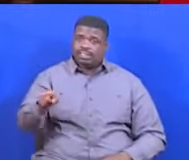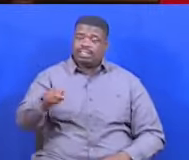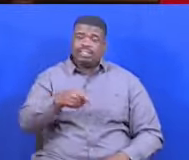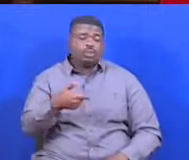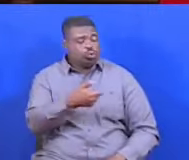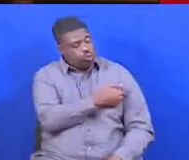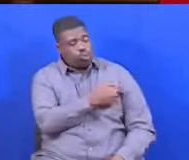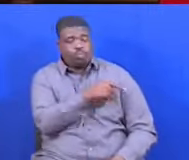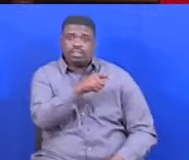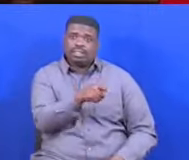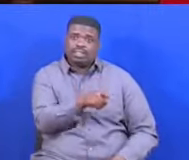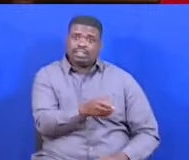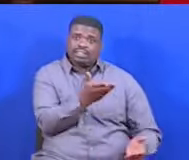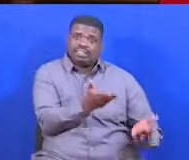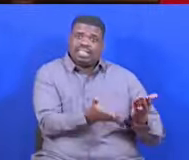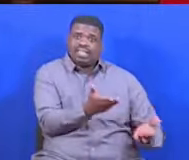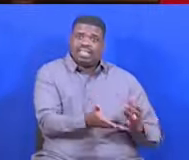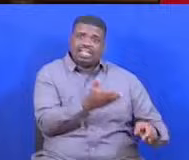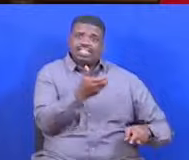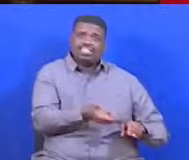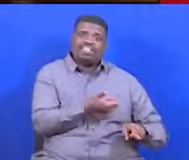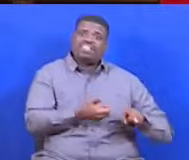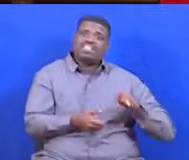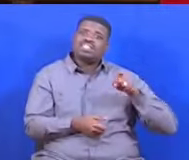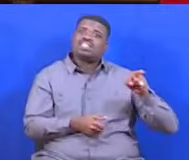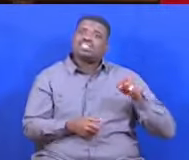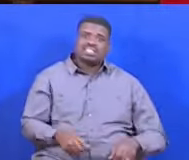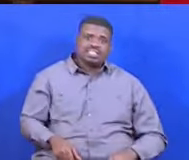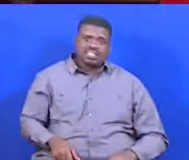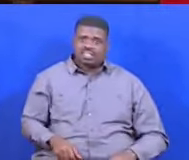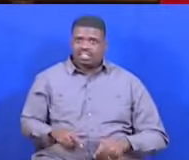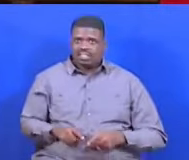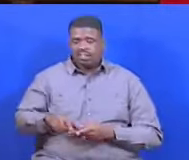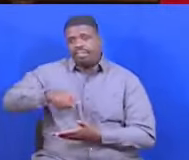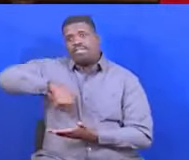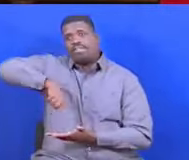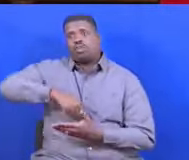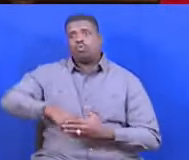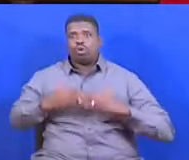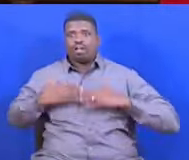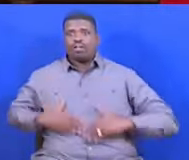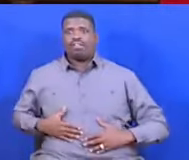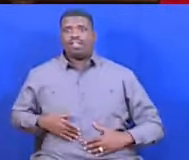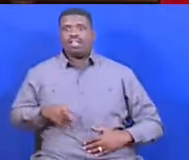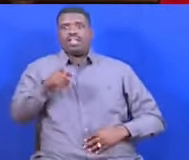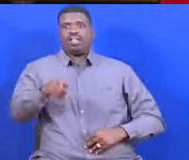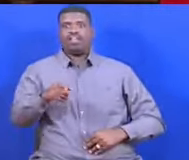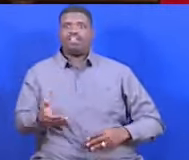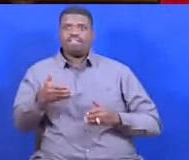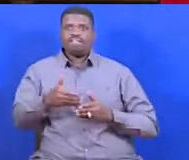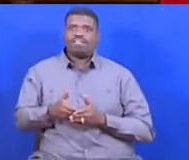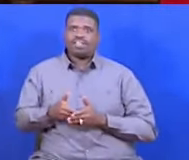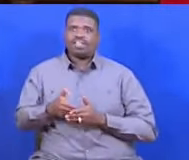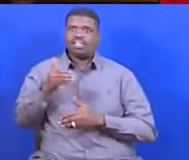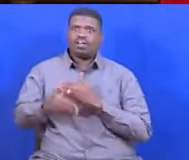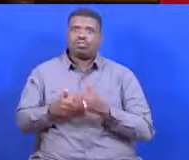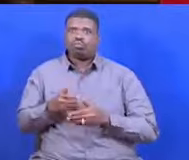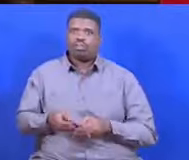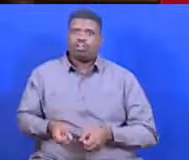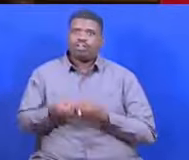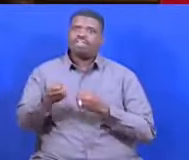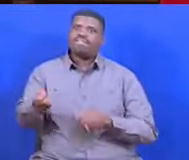hospitali, zahanati za vijiji, sijui vituo vya afya, hivi lazima vifikie hatua